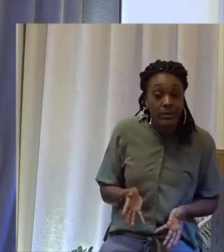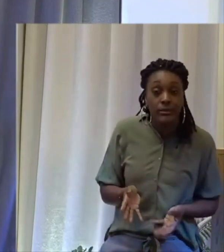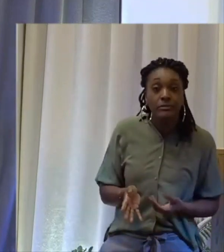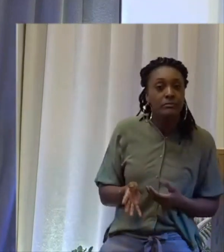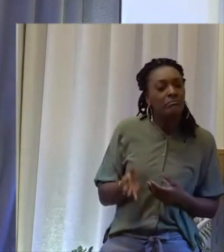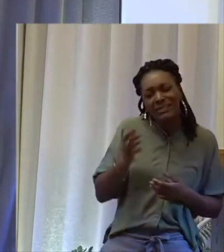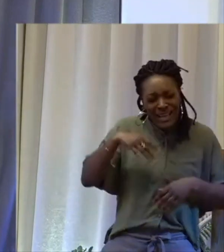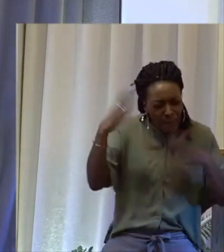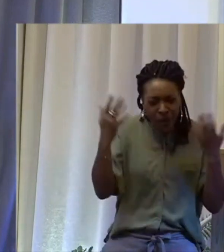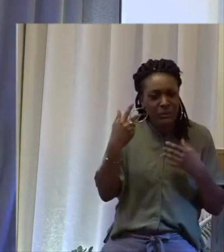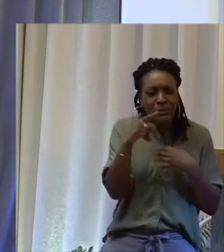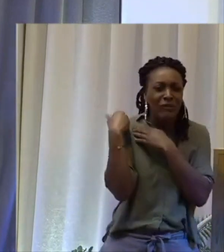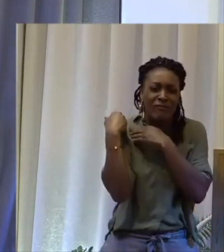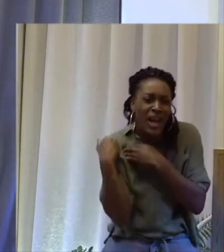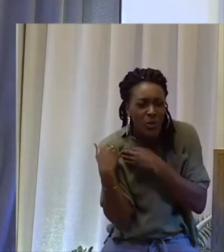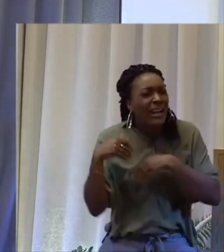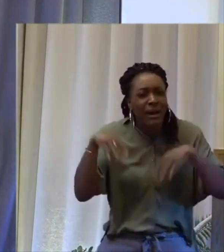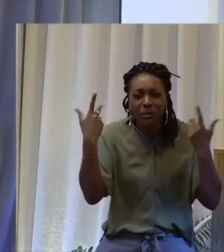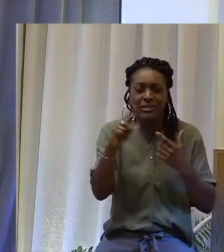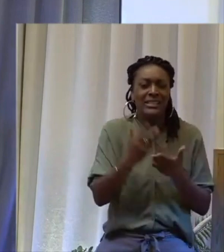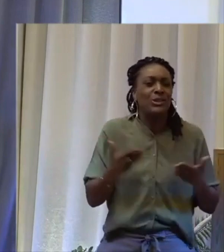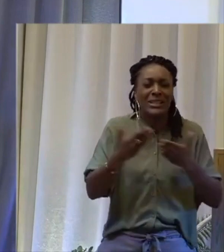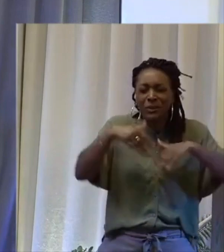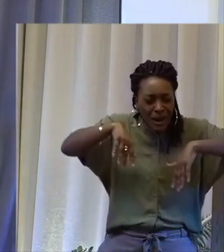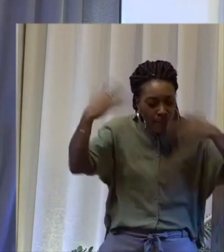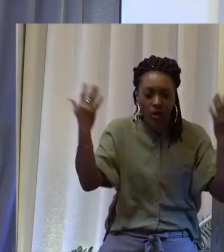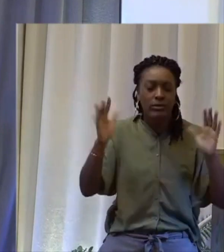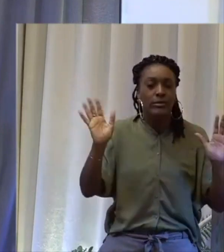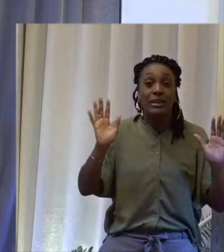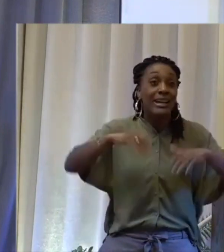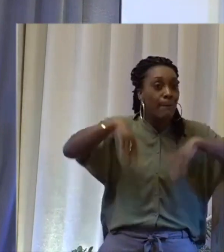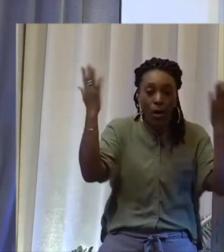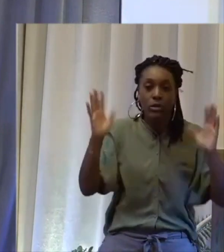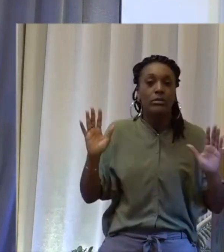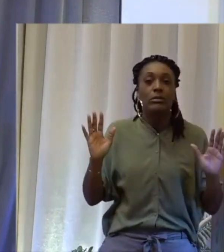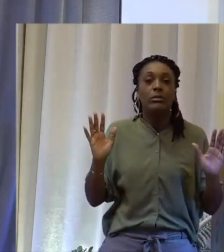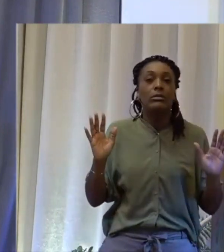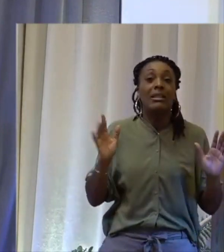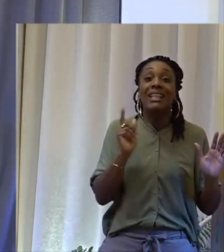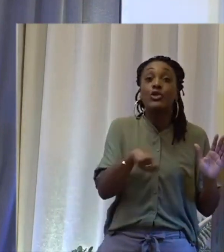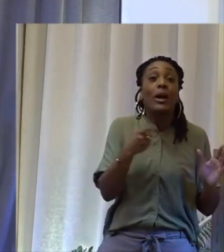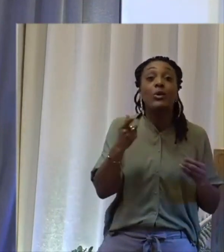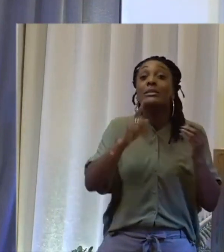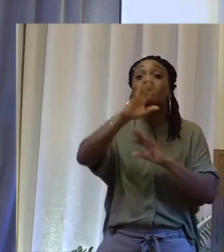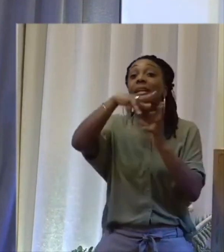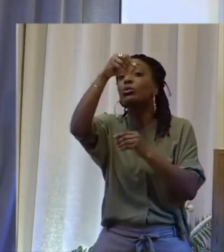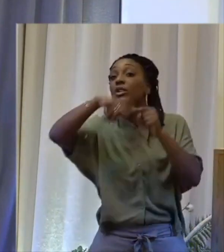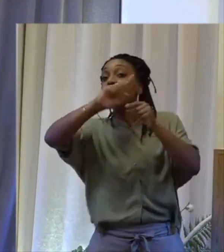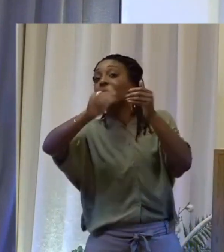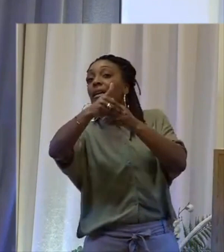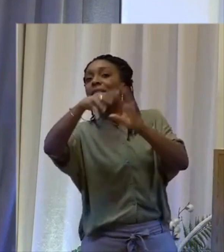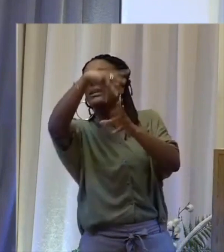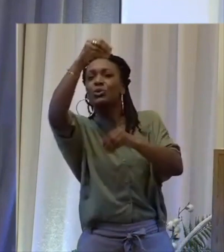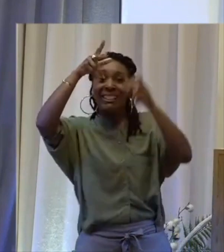Mais quel que soit ton fardeau, quelle que soit ta situation, que ça soit naturel ou surnaturel,